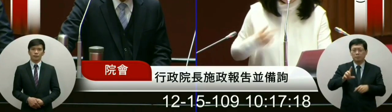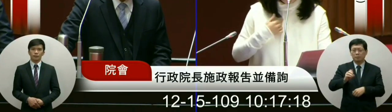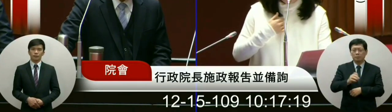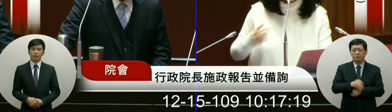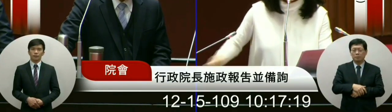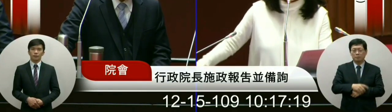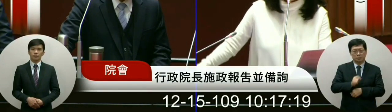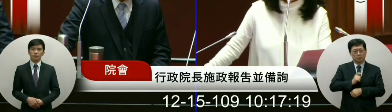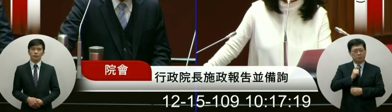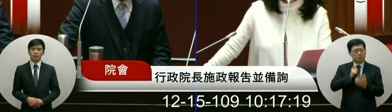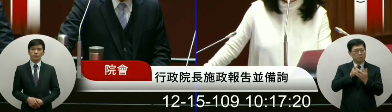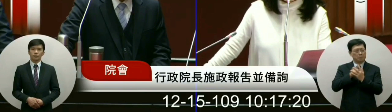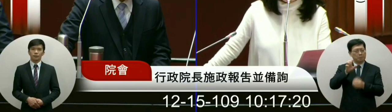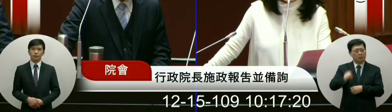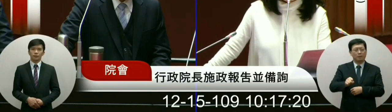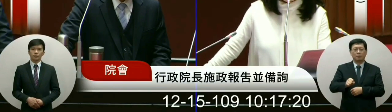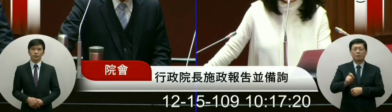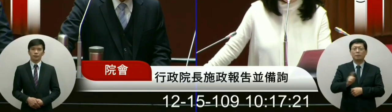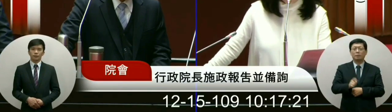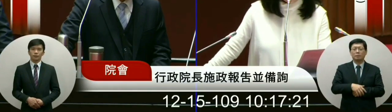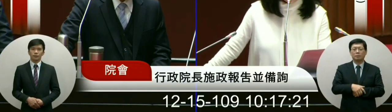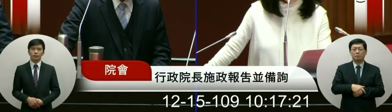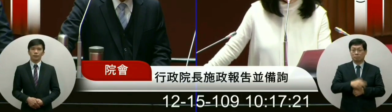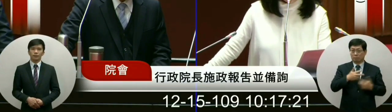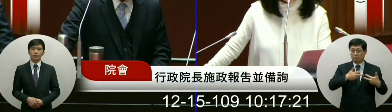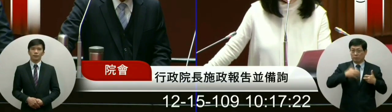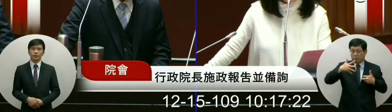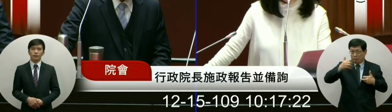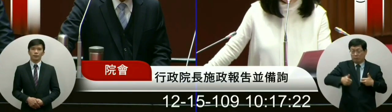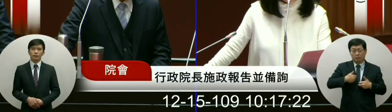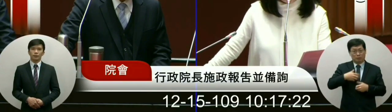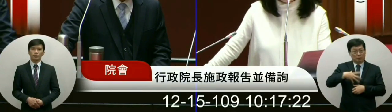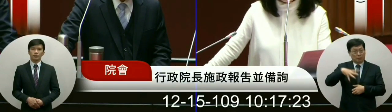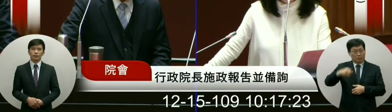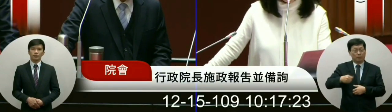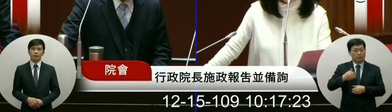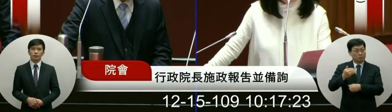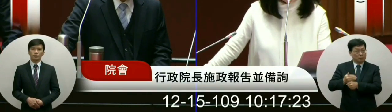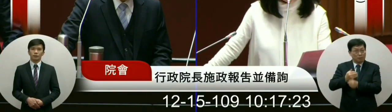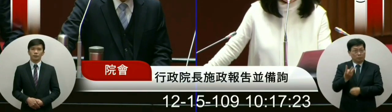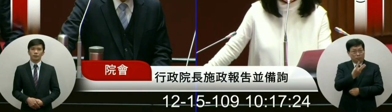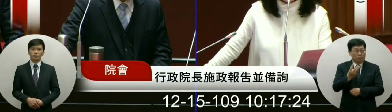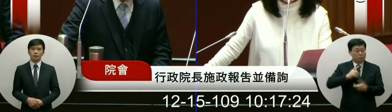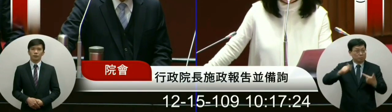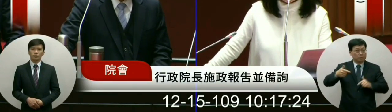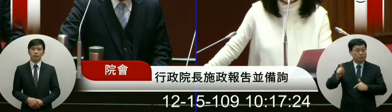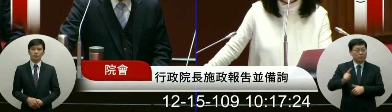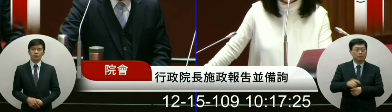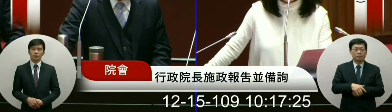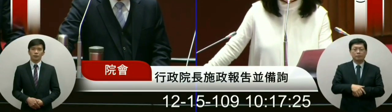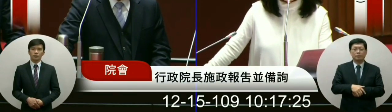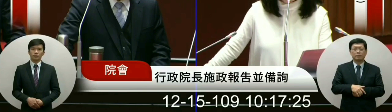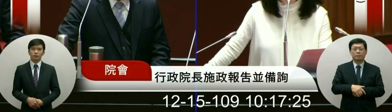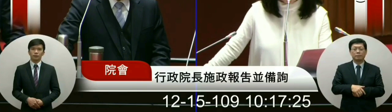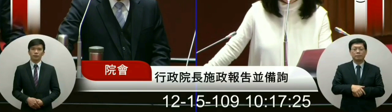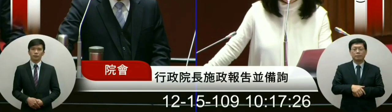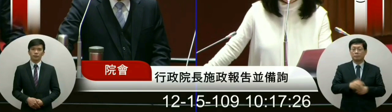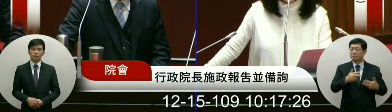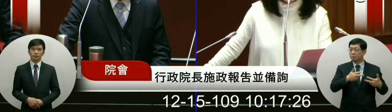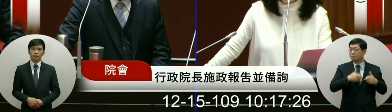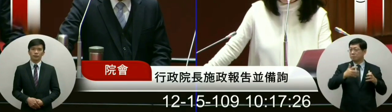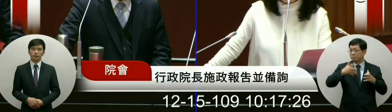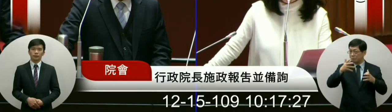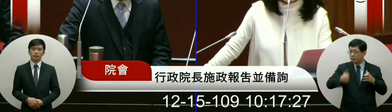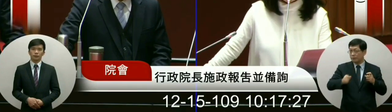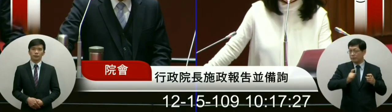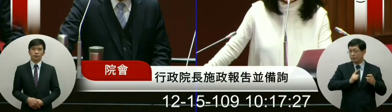同？我看到了，我看到的是蔡英文跟陈水扁还有马英九最大的不同是，蔡英